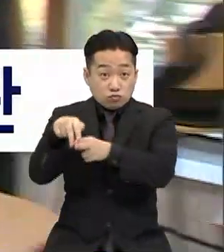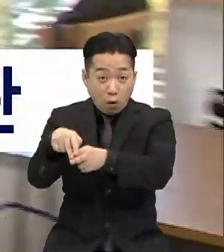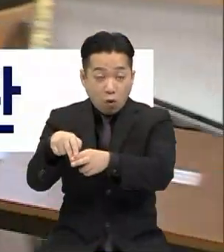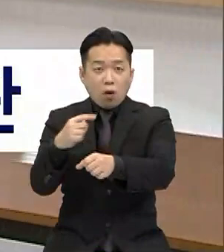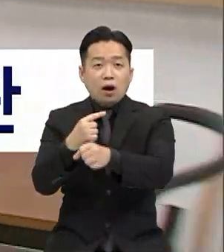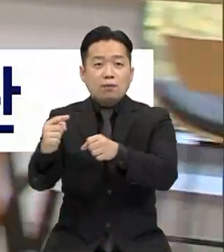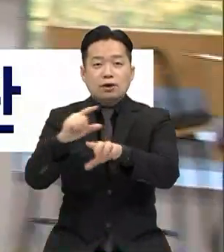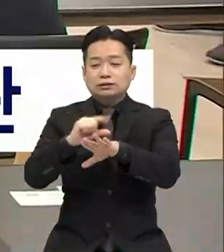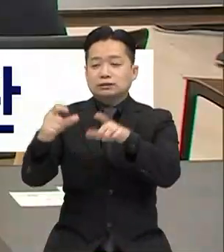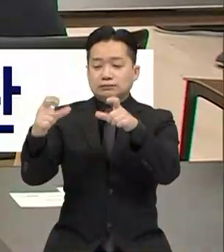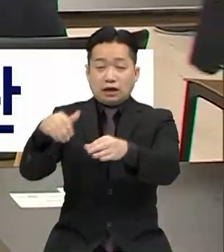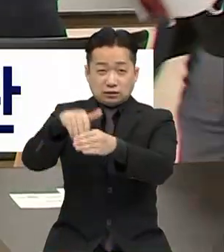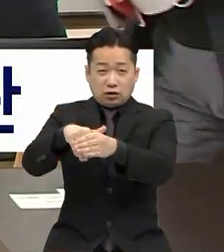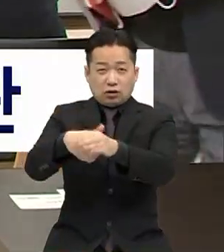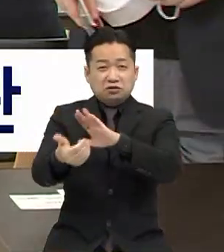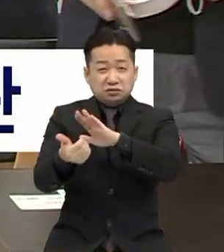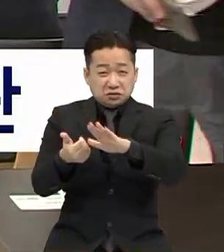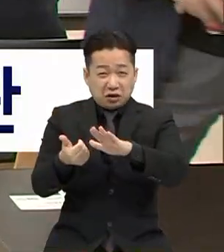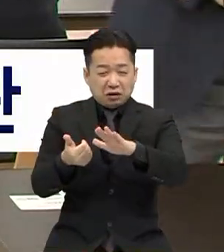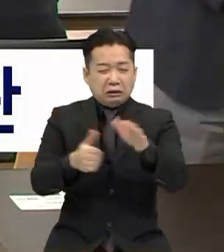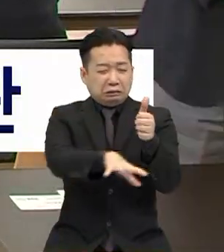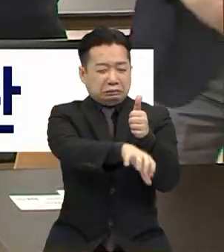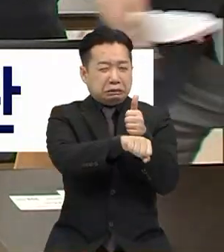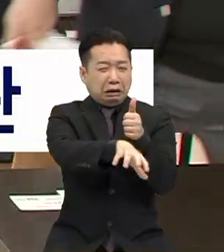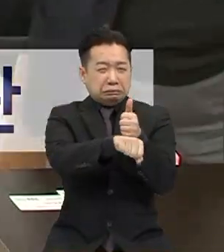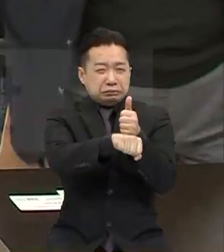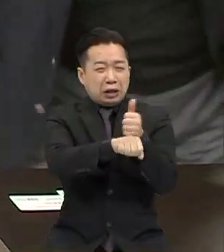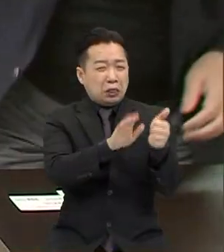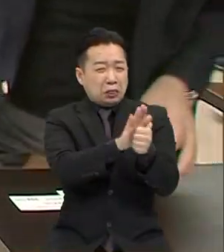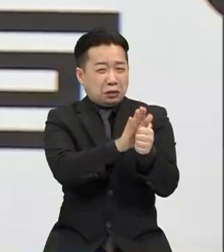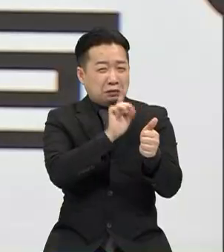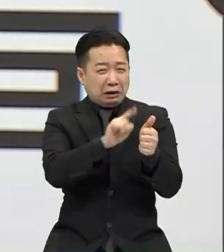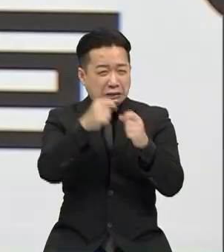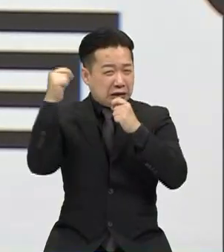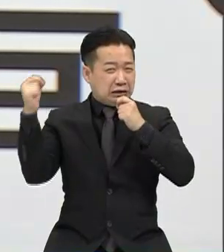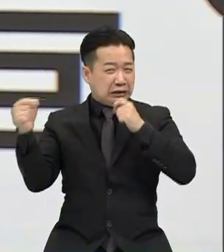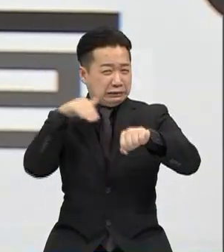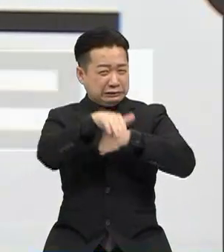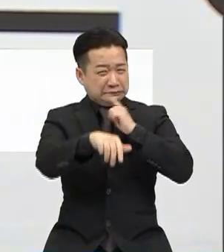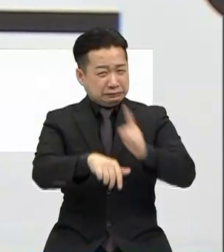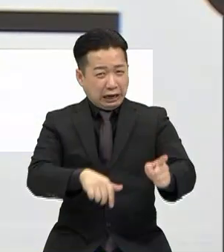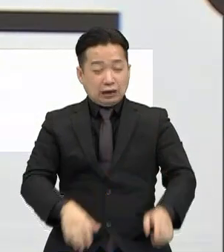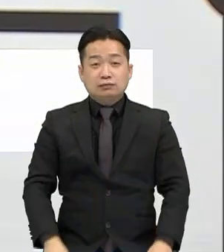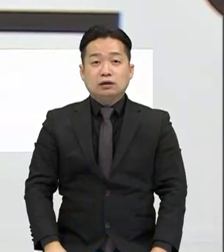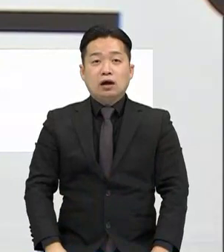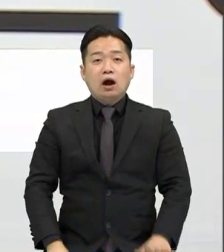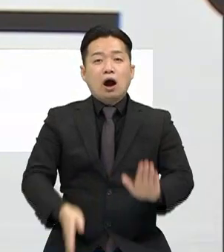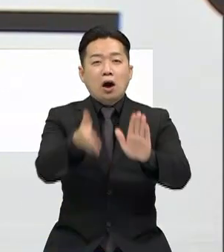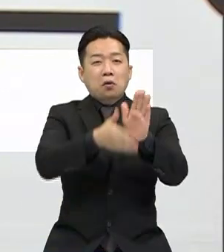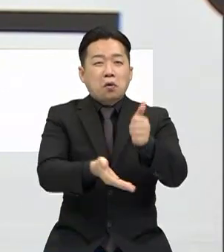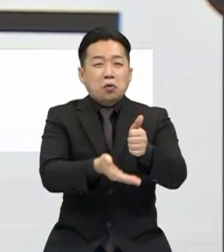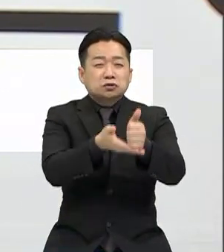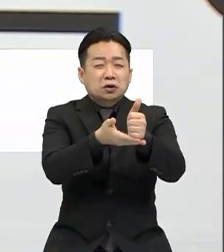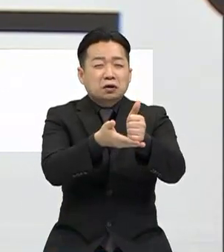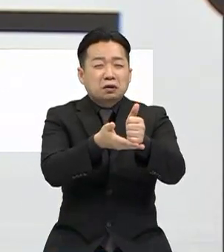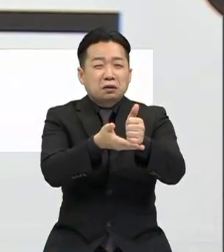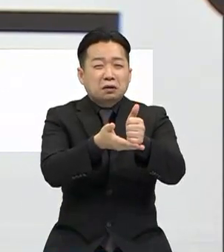내년 지방선거를 앞둔 줄세우기, 구태정치로 몰아붙였습니다. 공천을 믿기로